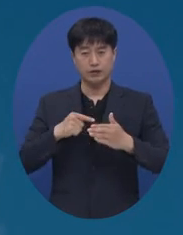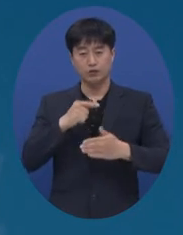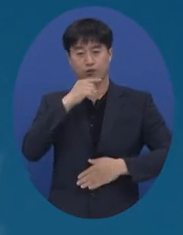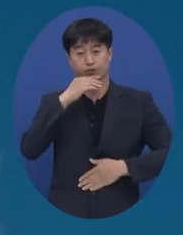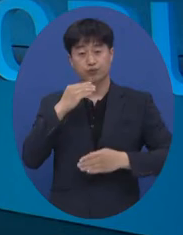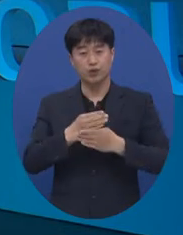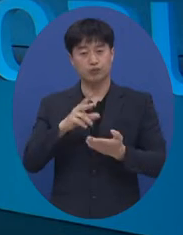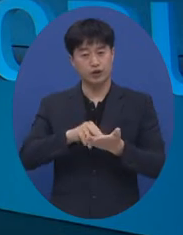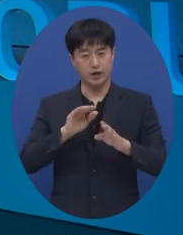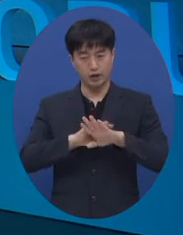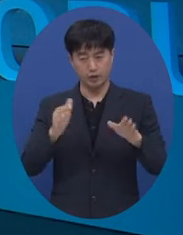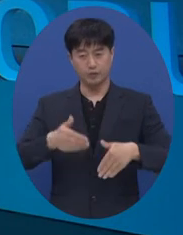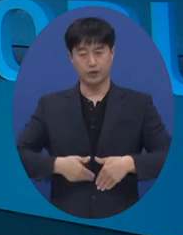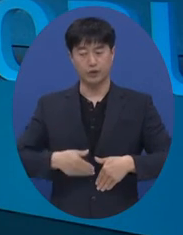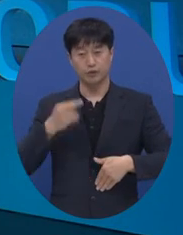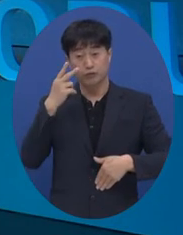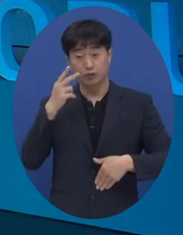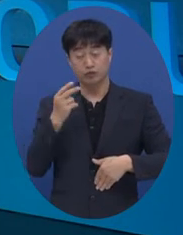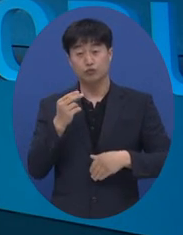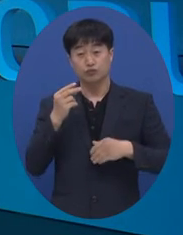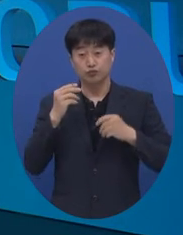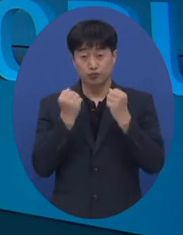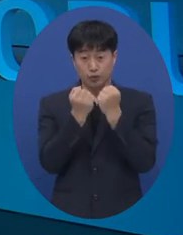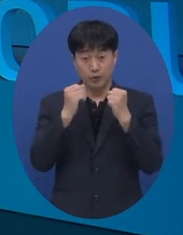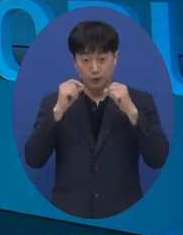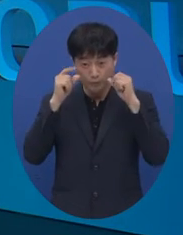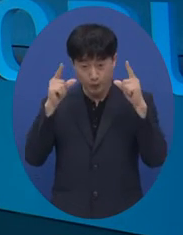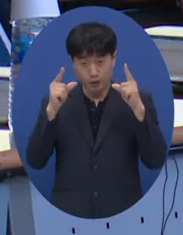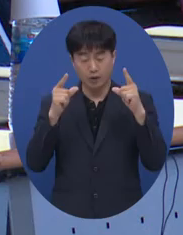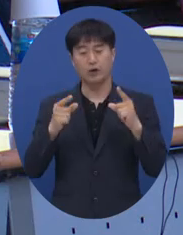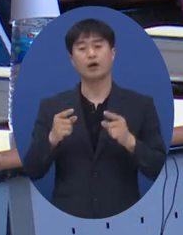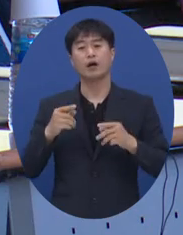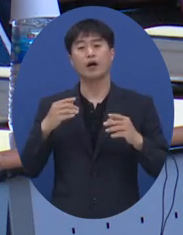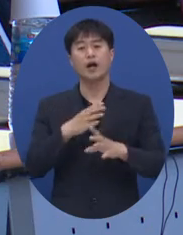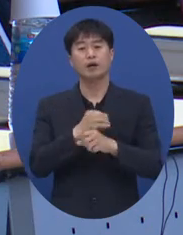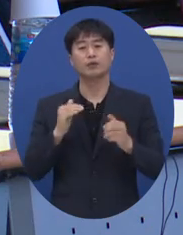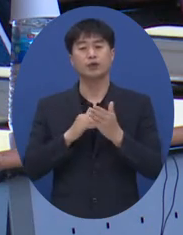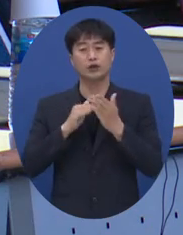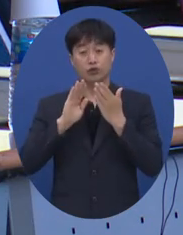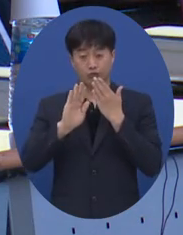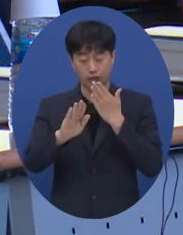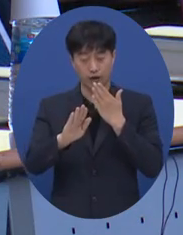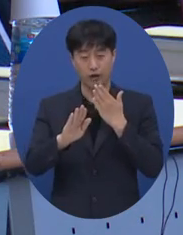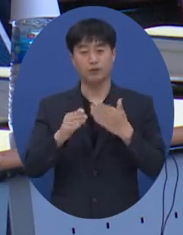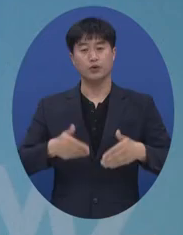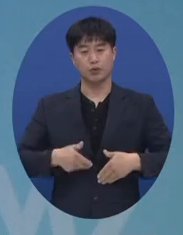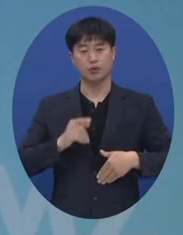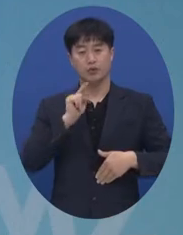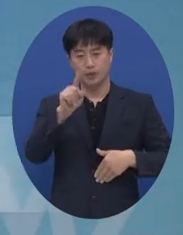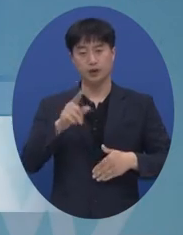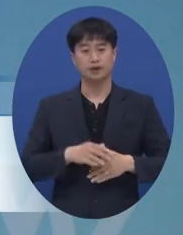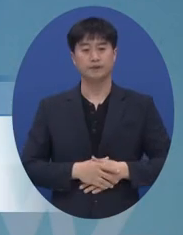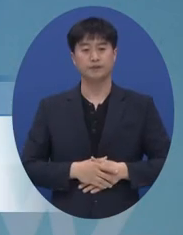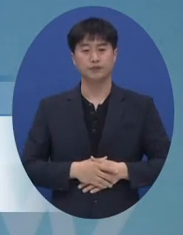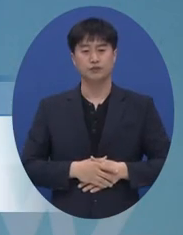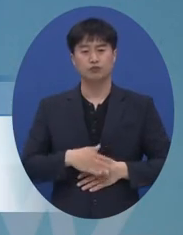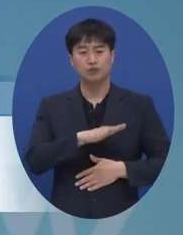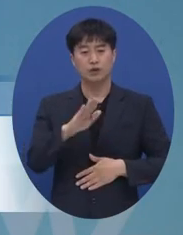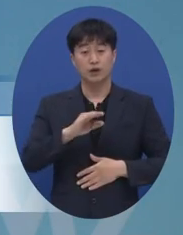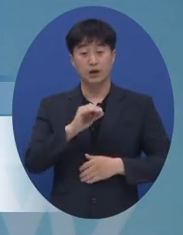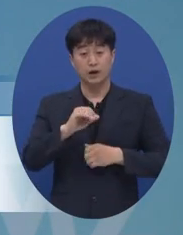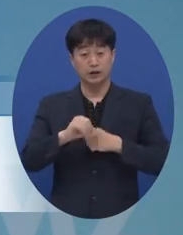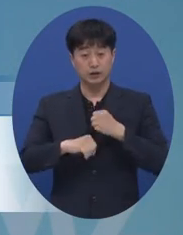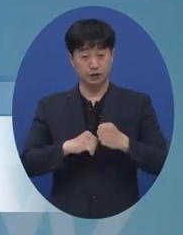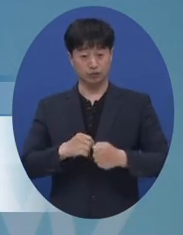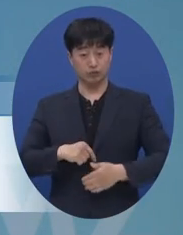풀어야 한다며 미국을 설득해 합의한 후 북한과 협상하는 선미 후북을 강조했습니다. 우리가 자주성을